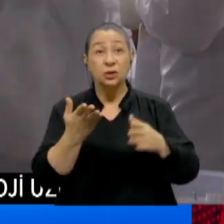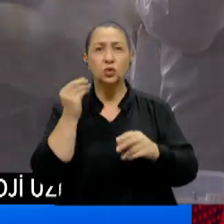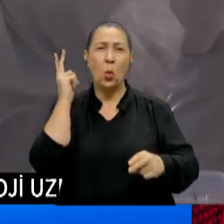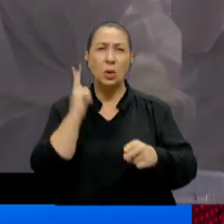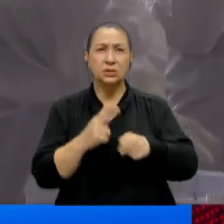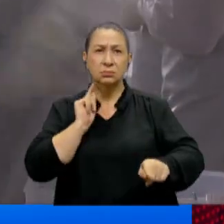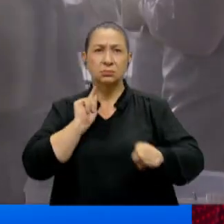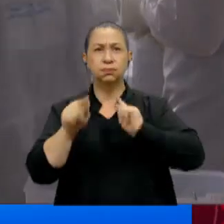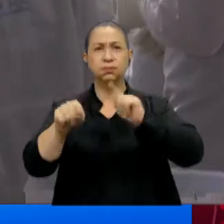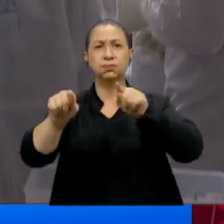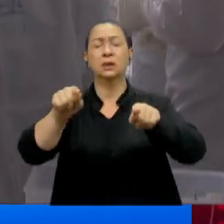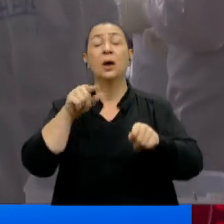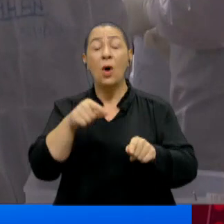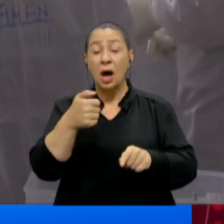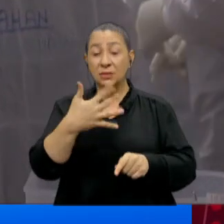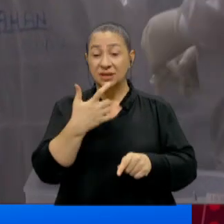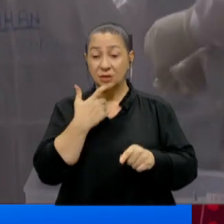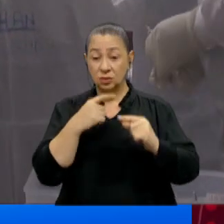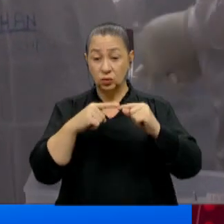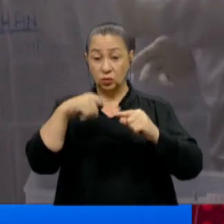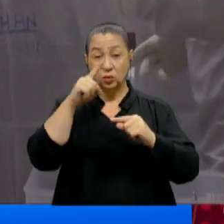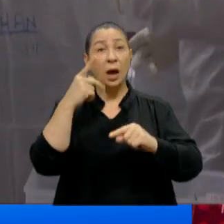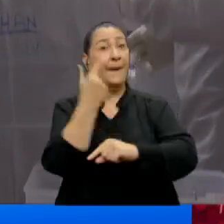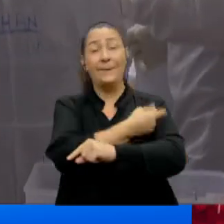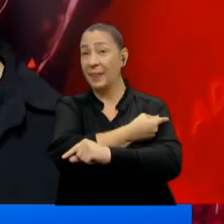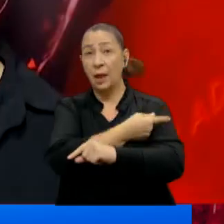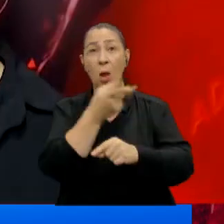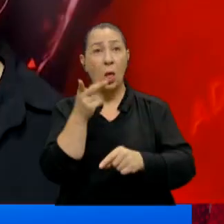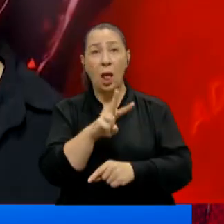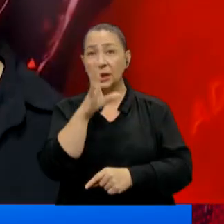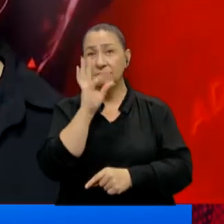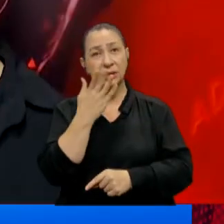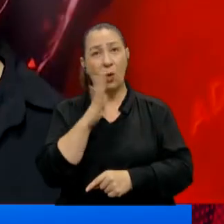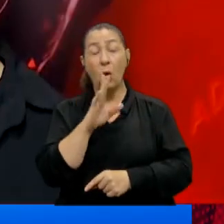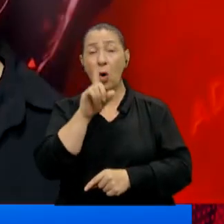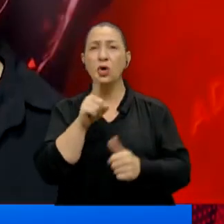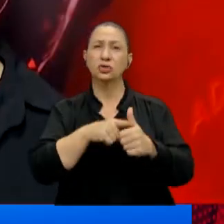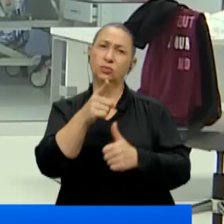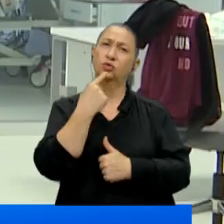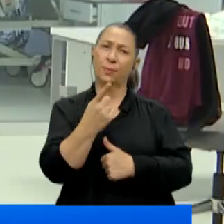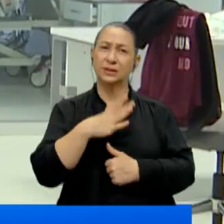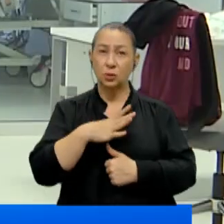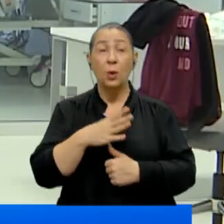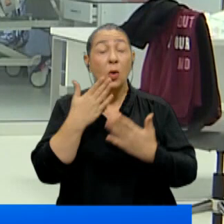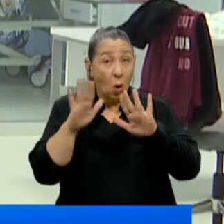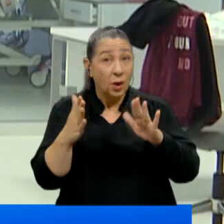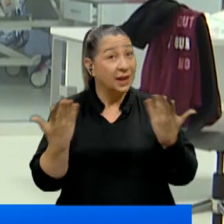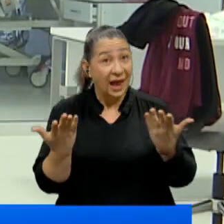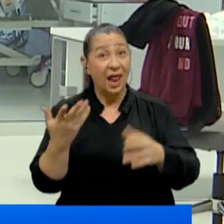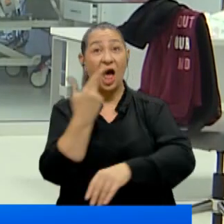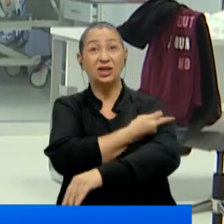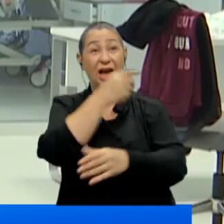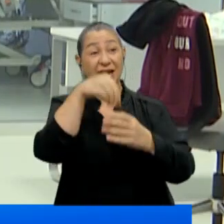hızlı seyrediyor. Bu 65 yaş üstü gruptan aşılı olup ölen hiç kimse yok. Bir kere önce onu söyleyeyim. Yok, çünkü